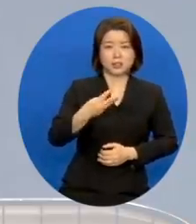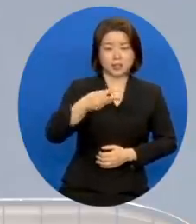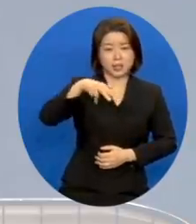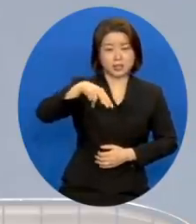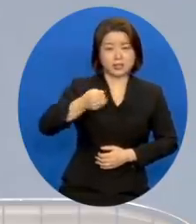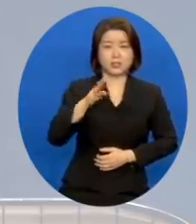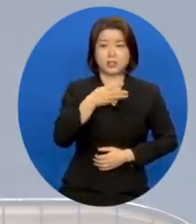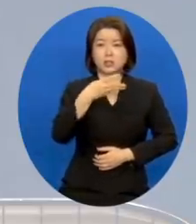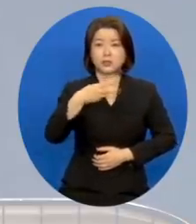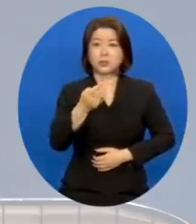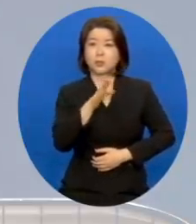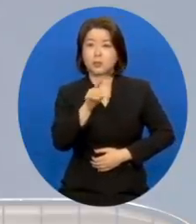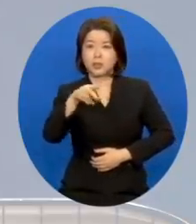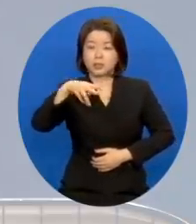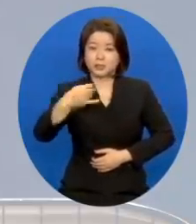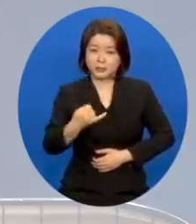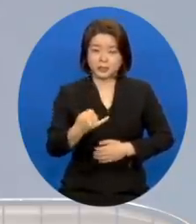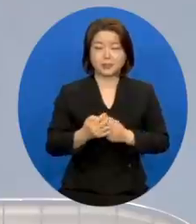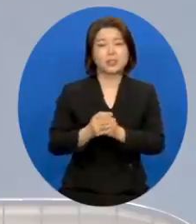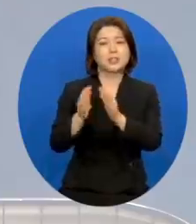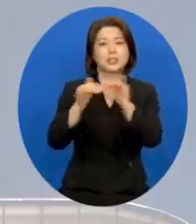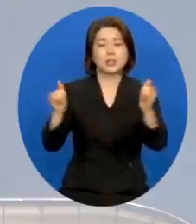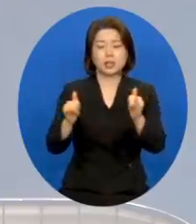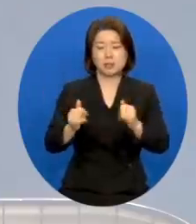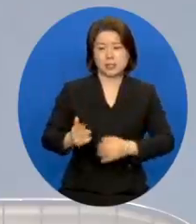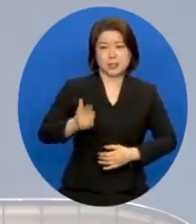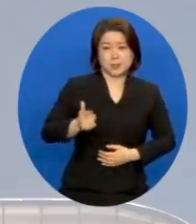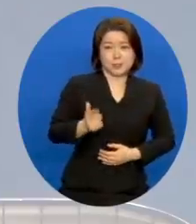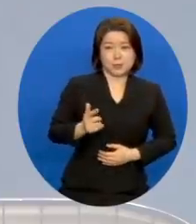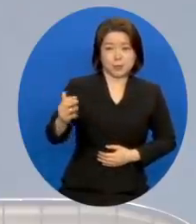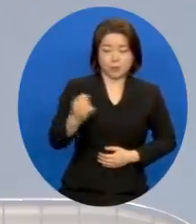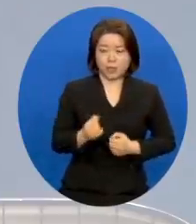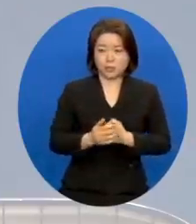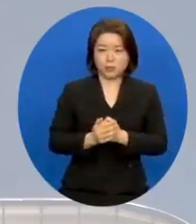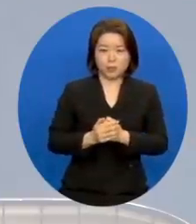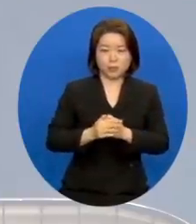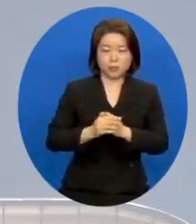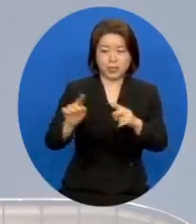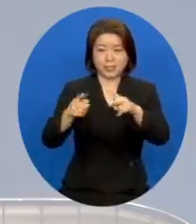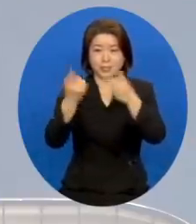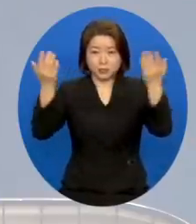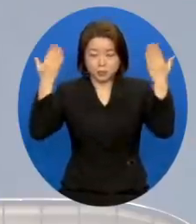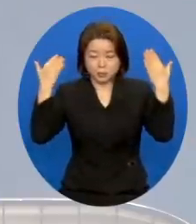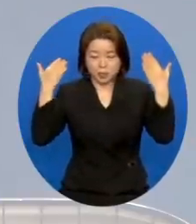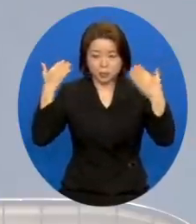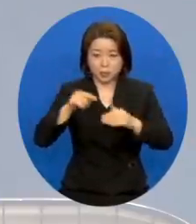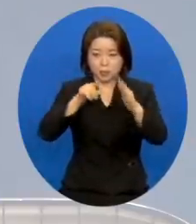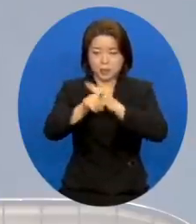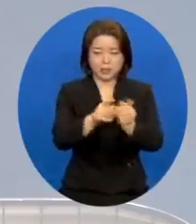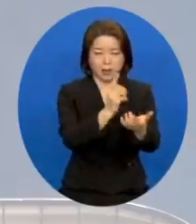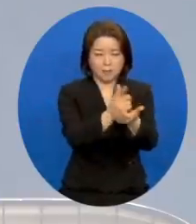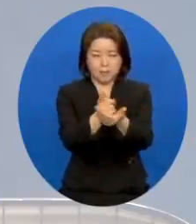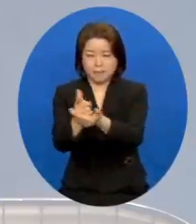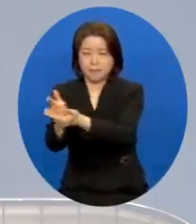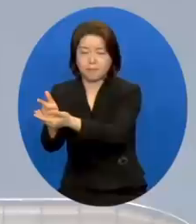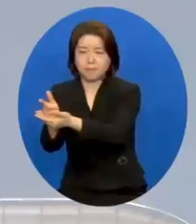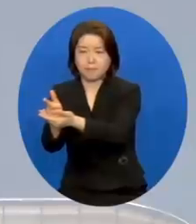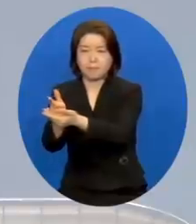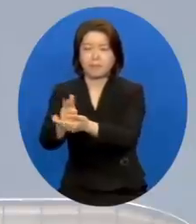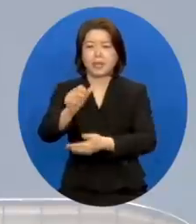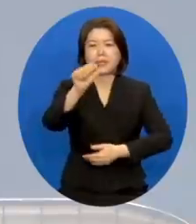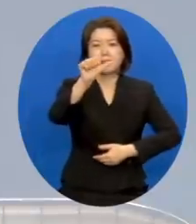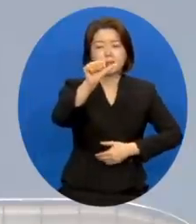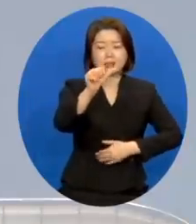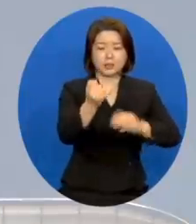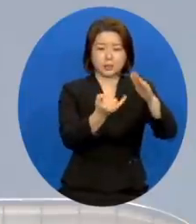사람이 총을 들고 초등학교에 들어가서 그 아이들을 무차별 총격을 했는데 다섯 아이가 소녀가